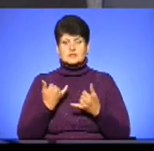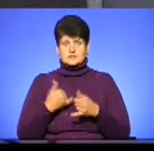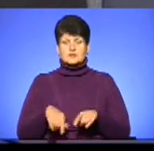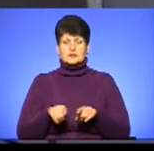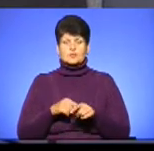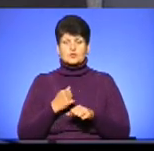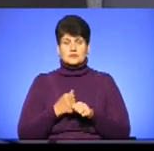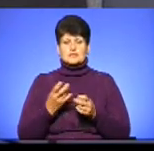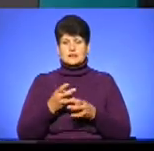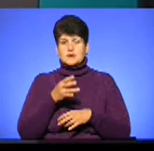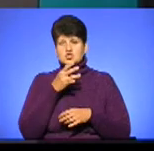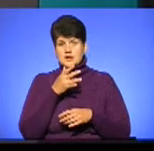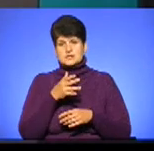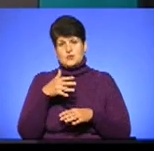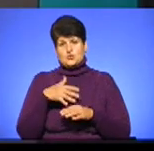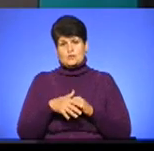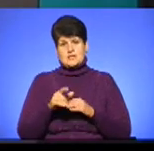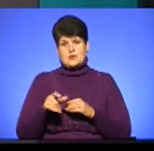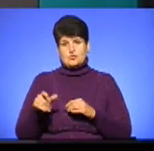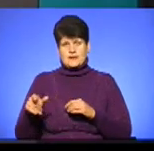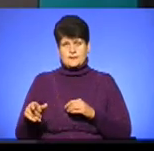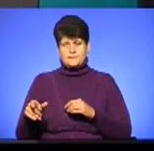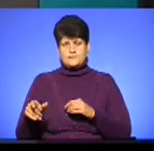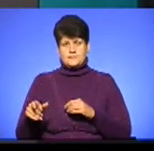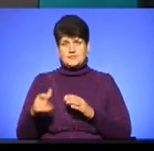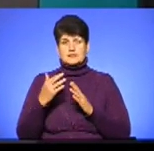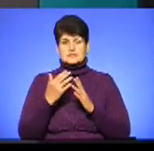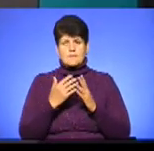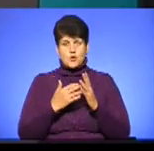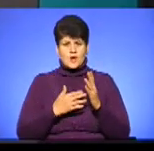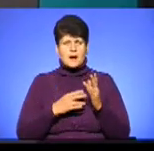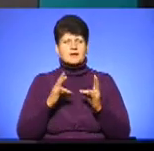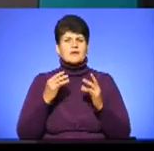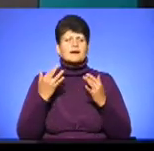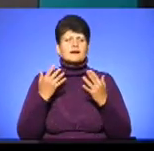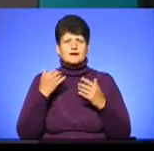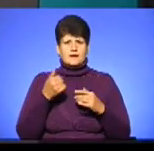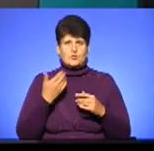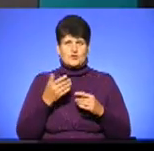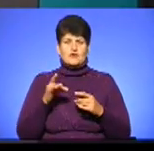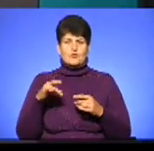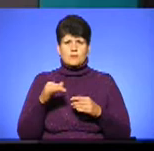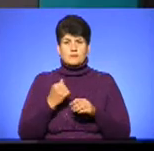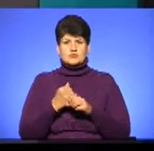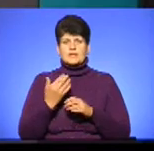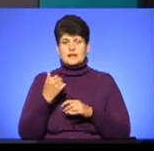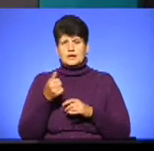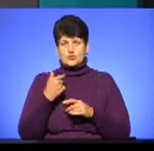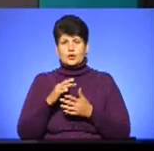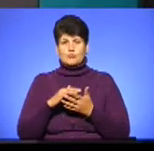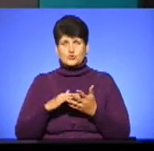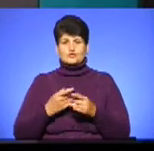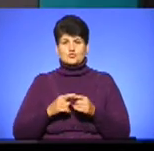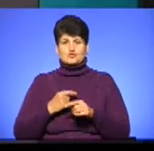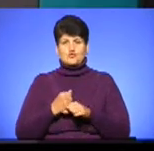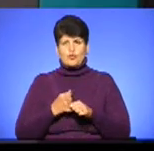час і розуміння людей. Тобто ця програма націлена на кілька так, років? Так, на роки. Європа вже працює кілька років, далі вони продовжують ту роботу